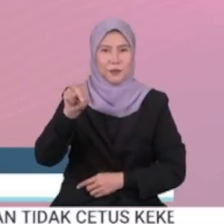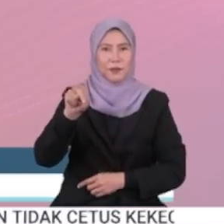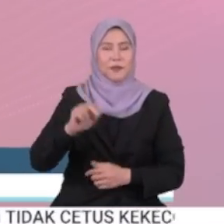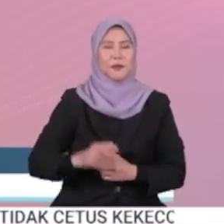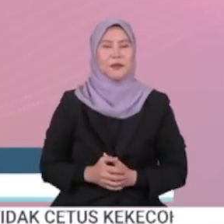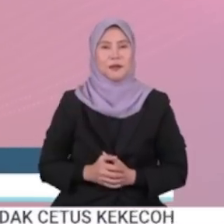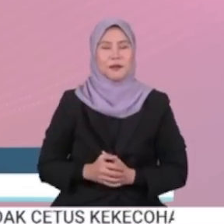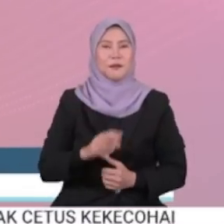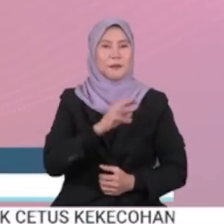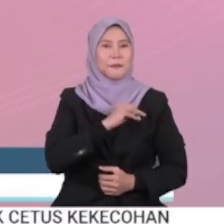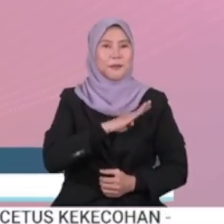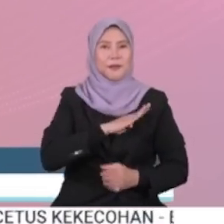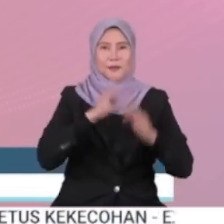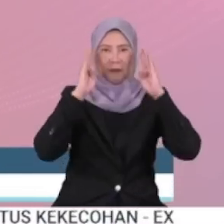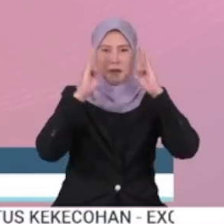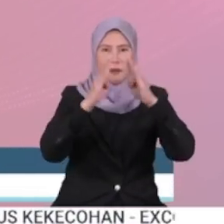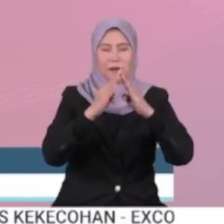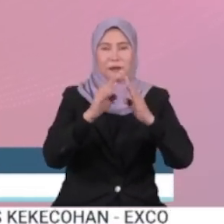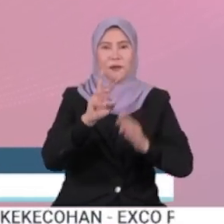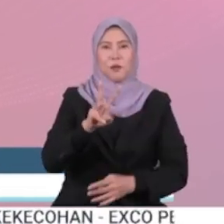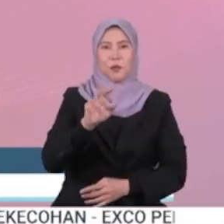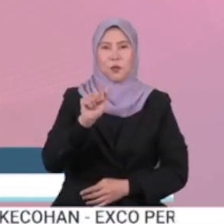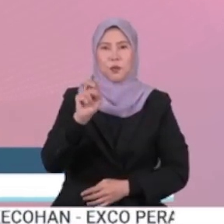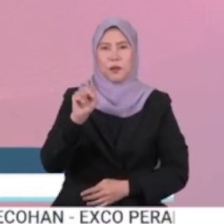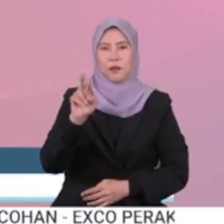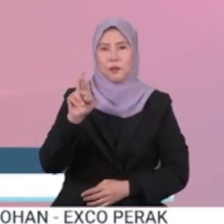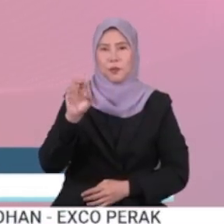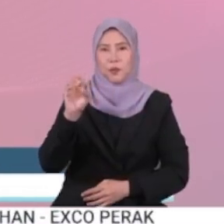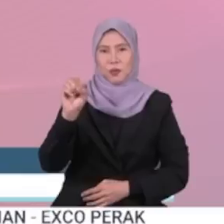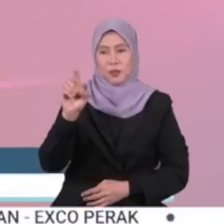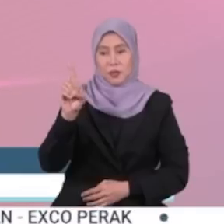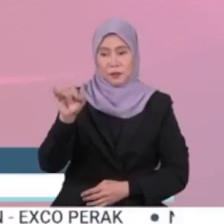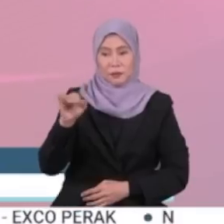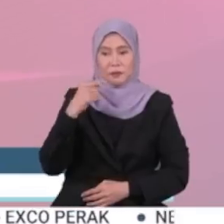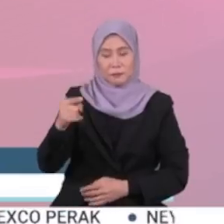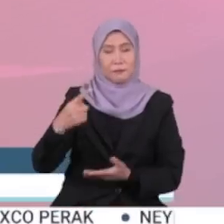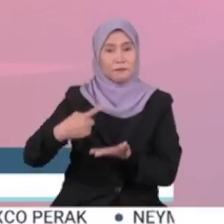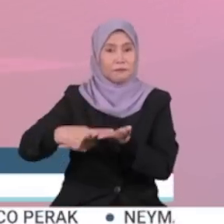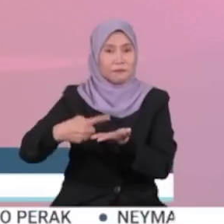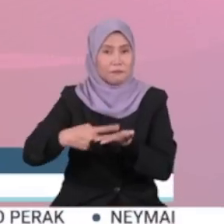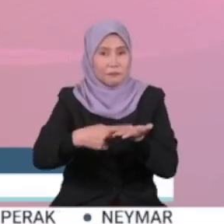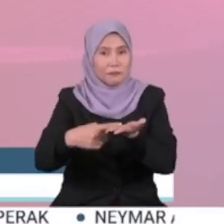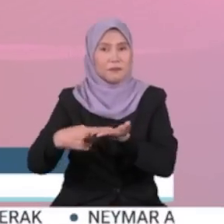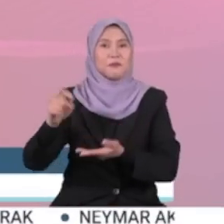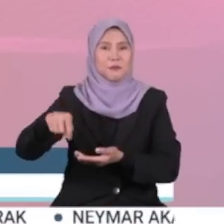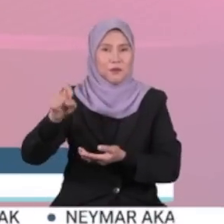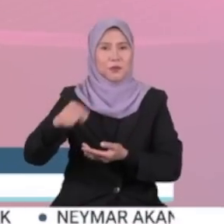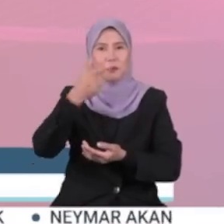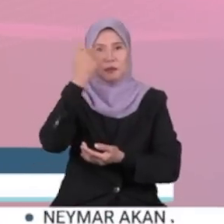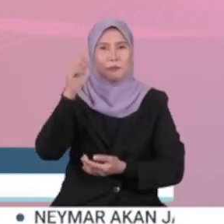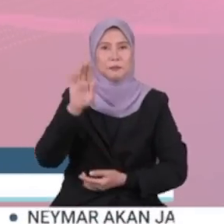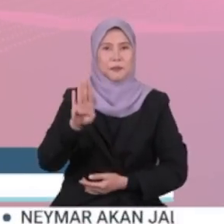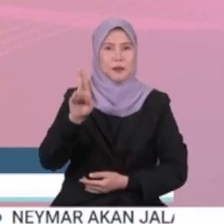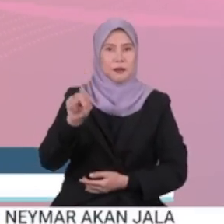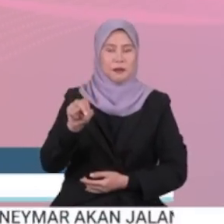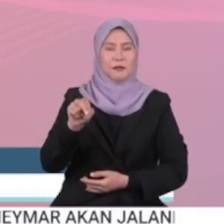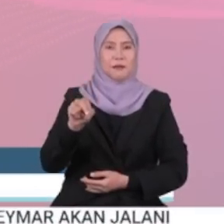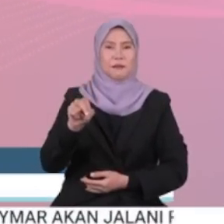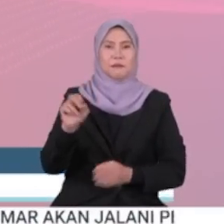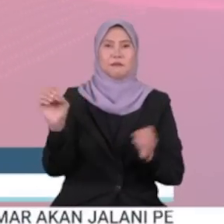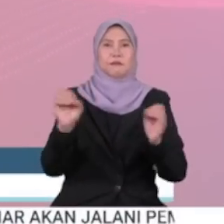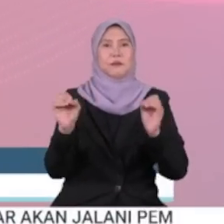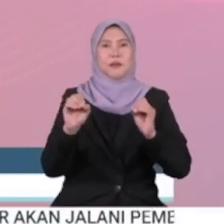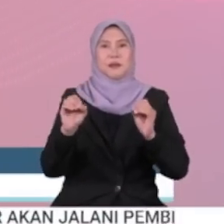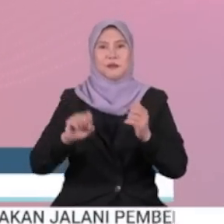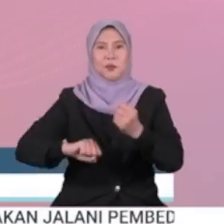itu. Menteri Besar Pahang, Datuk Seri Wan Rosli Wan Ismail berkata perbincangan tersebut perlu dilakukan kerana Kerajaan Barisan Nasional BN tidak